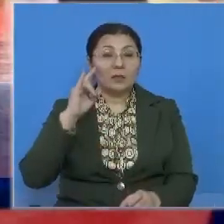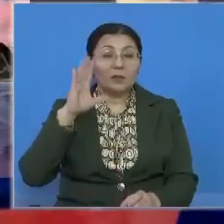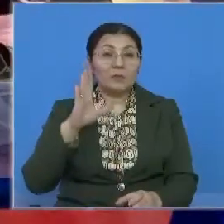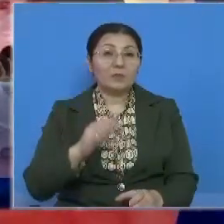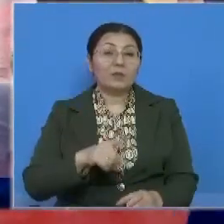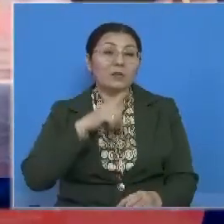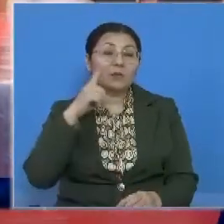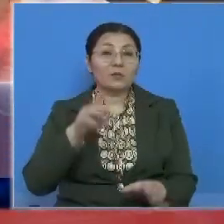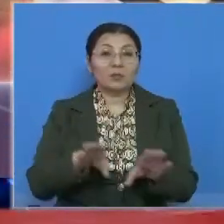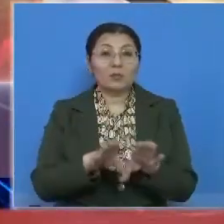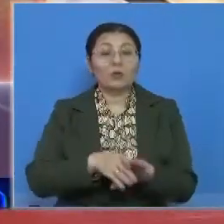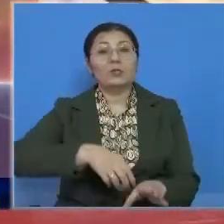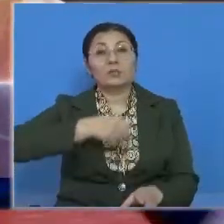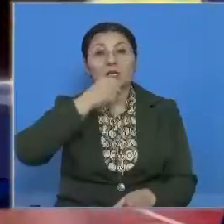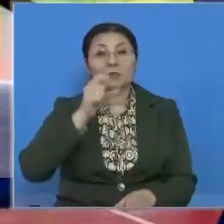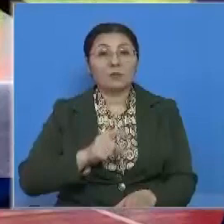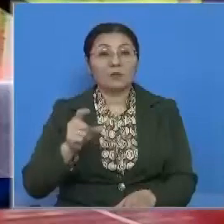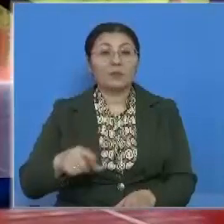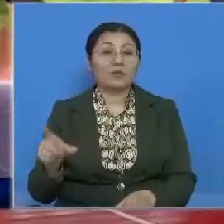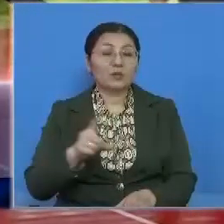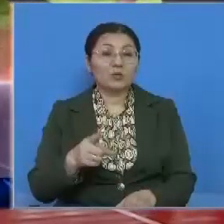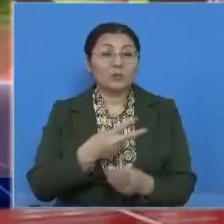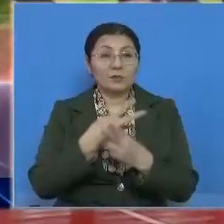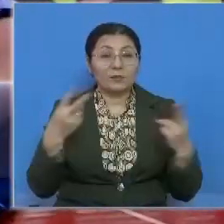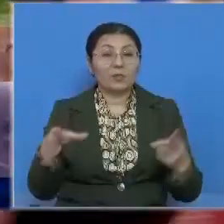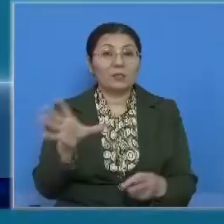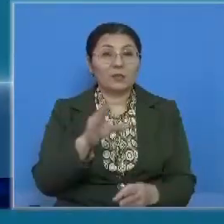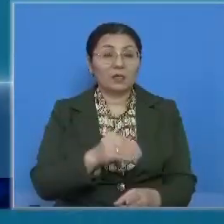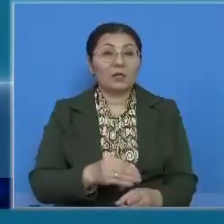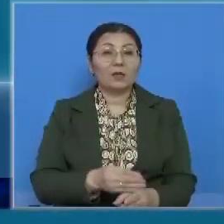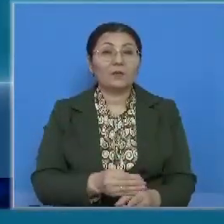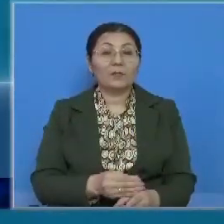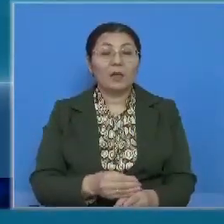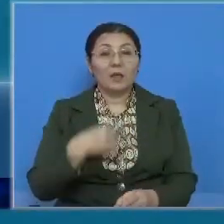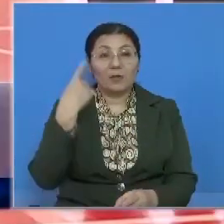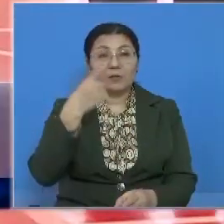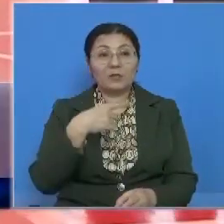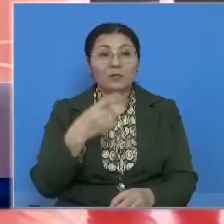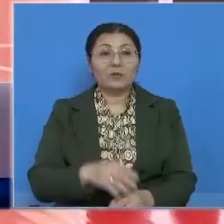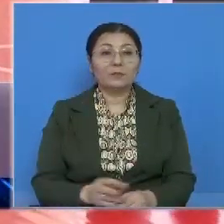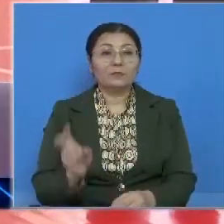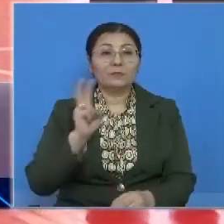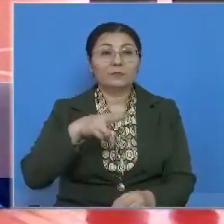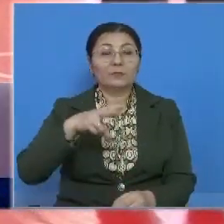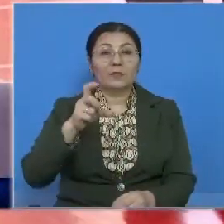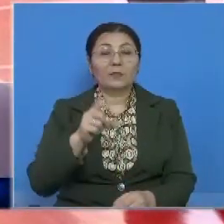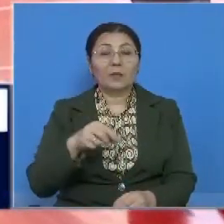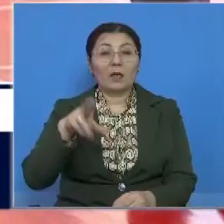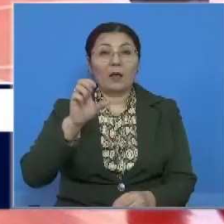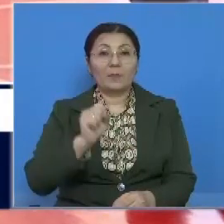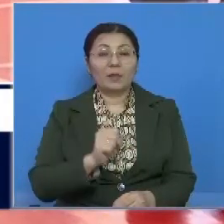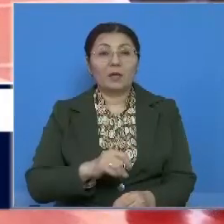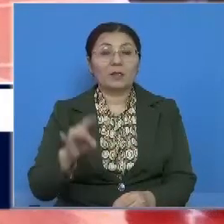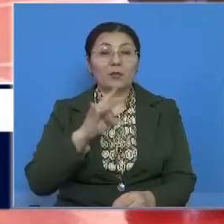но и среди старшего поколения, что благоприятно сказывается на их физической форме. Я прибыл с Хабинского района, с родины